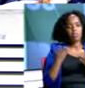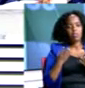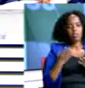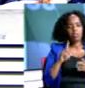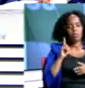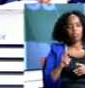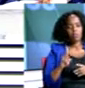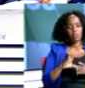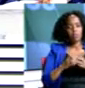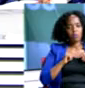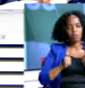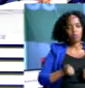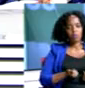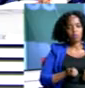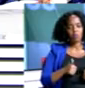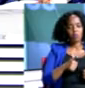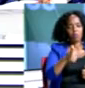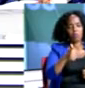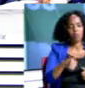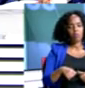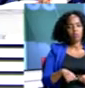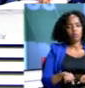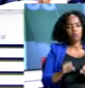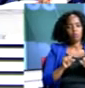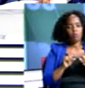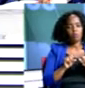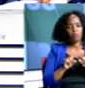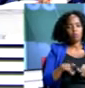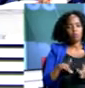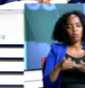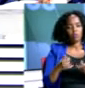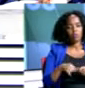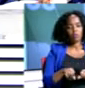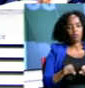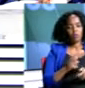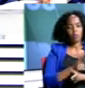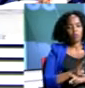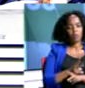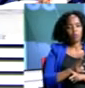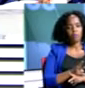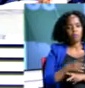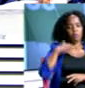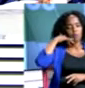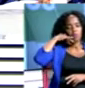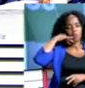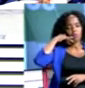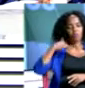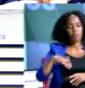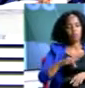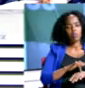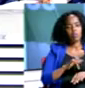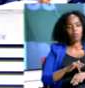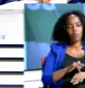ndendo man manu misat turu qabaychu manu misage sakota tokko ture ufegu bilbilachu mallatto akasi